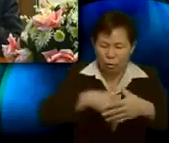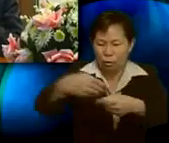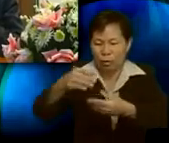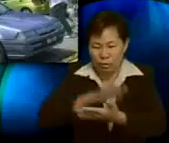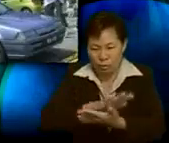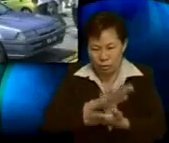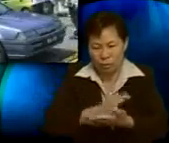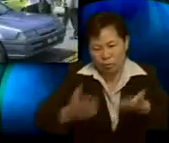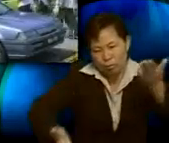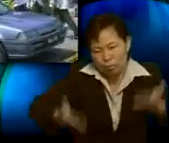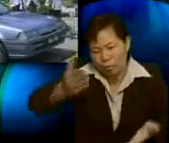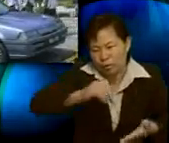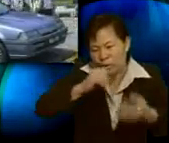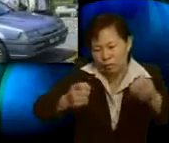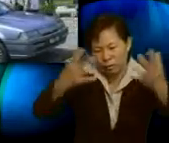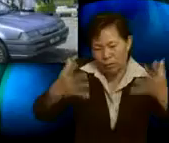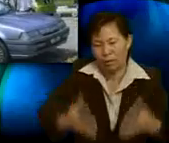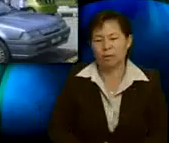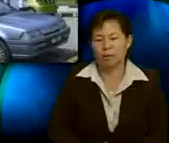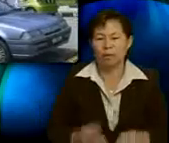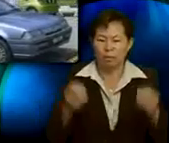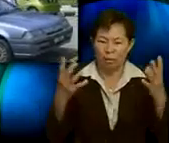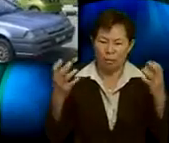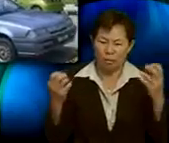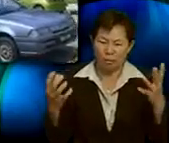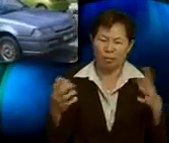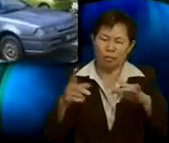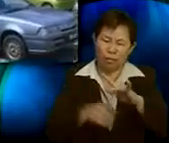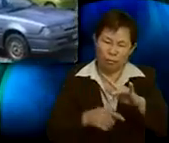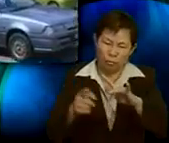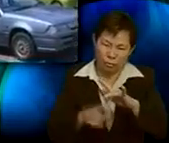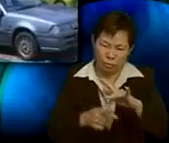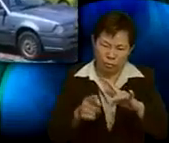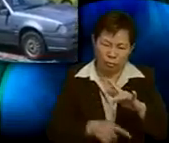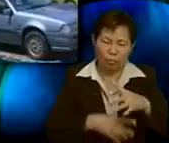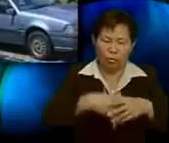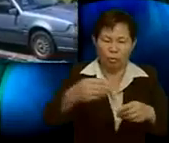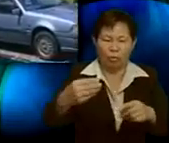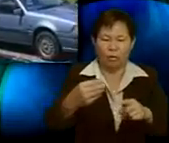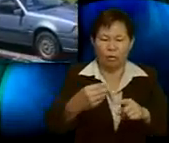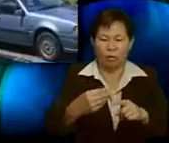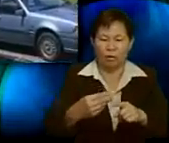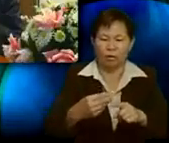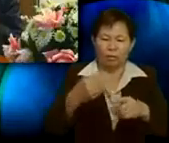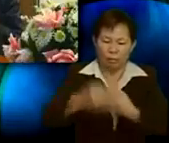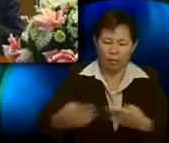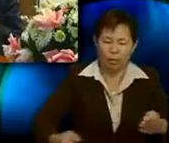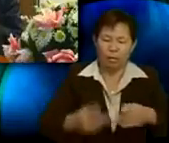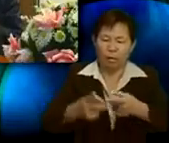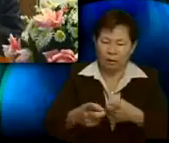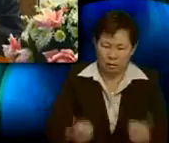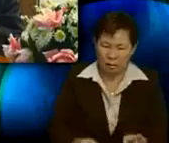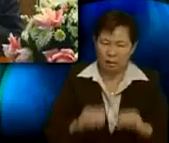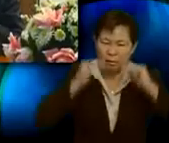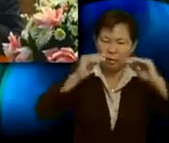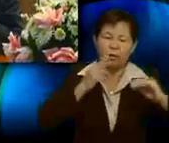mungkin tak ramai. Tapi lagi ramai lagi dikatakan bila ponteng keluar pada bilik darjah. Dikatakan di